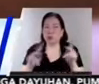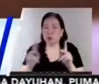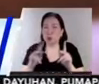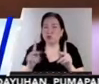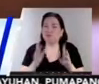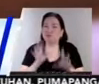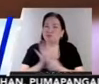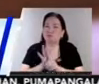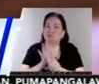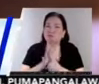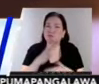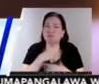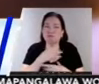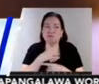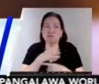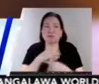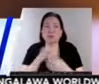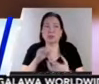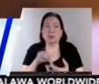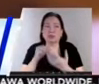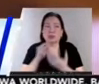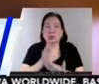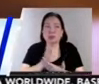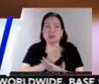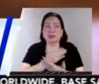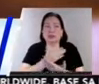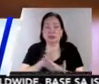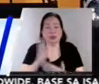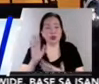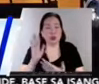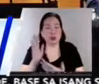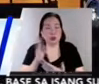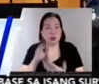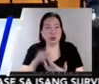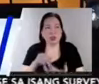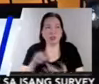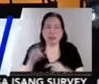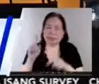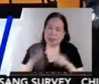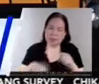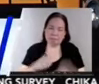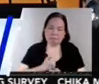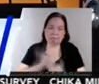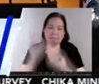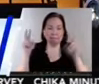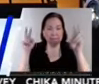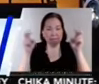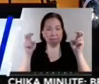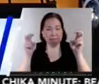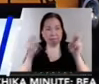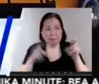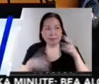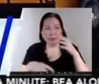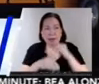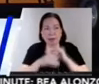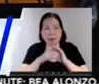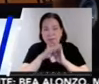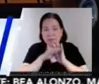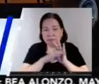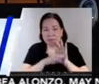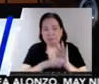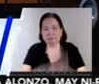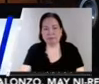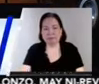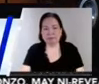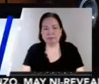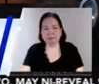na kapag pine-perform niya ang kanyang single na Di Ko Masabi, nakasama sa kanyang EP na Room. Special